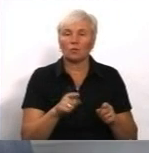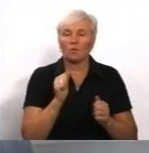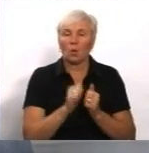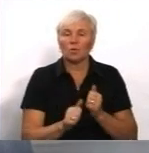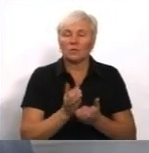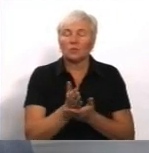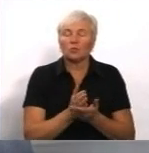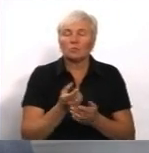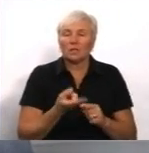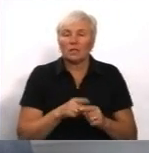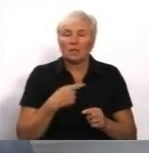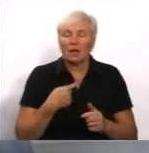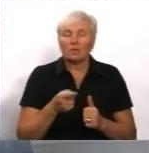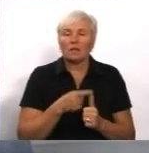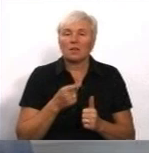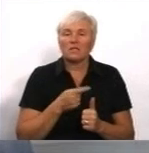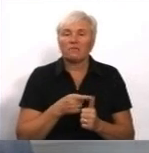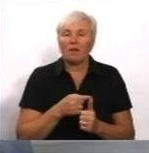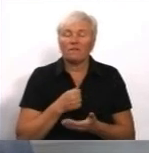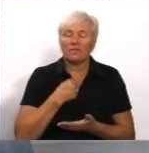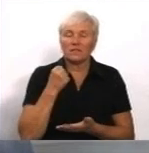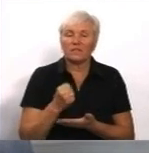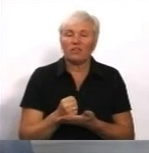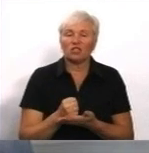я назвав, затверджені